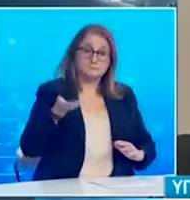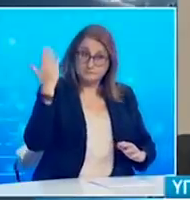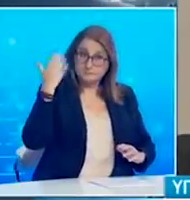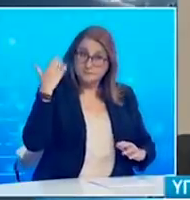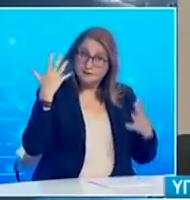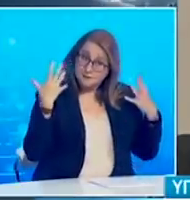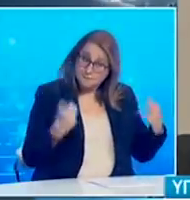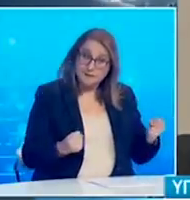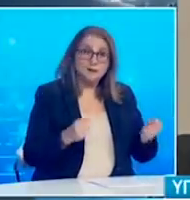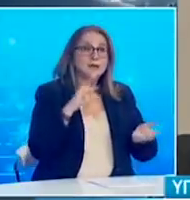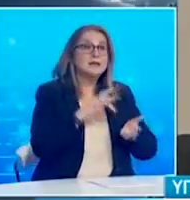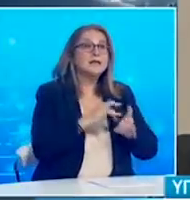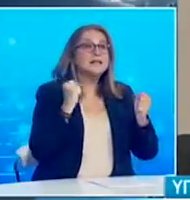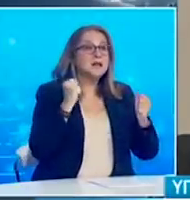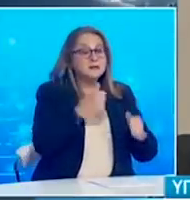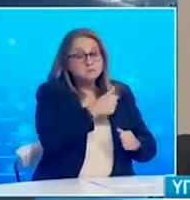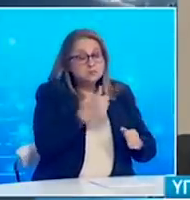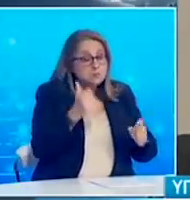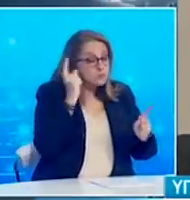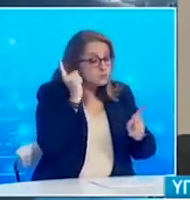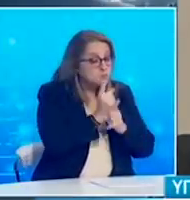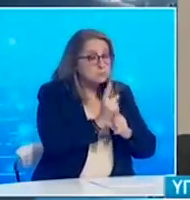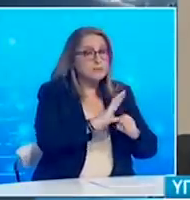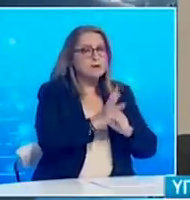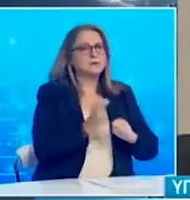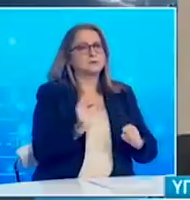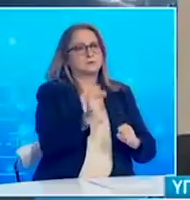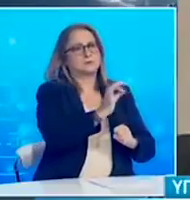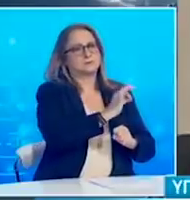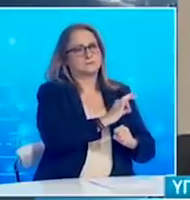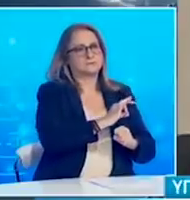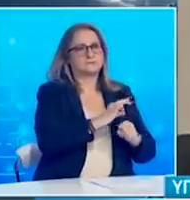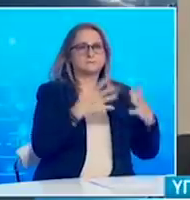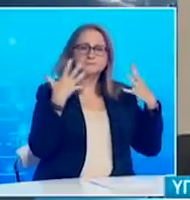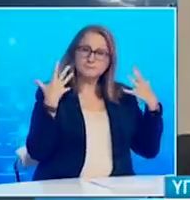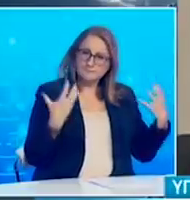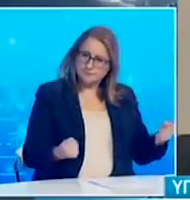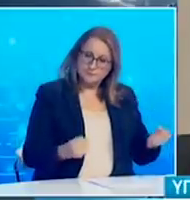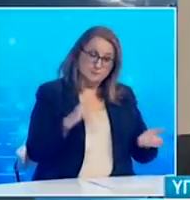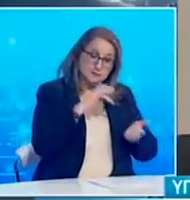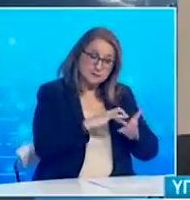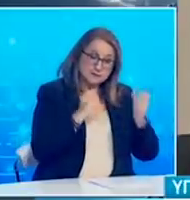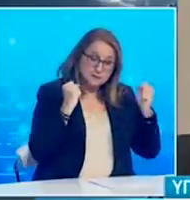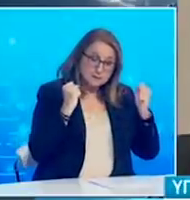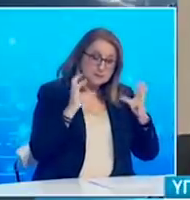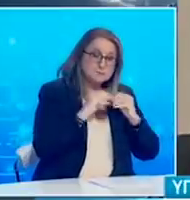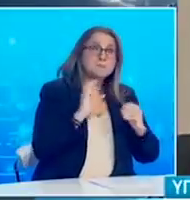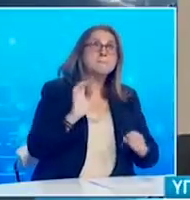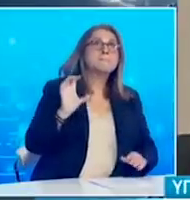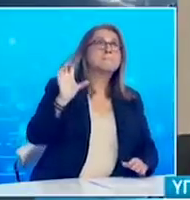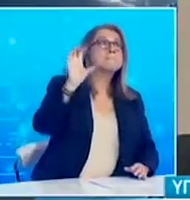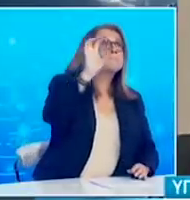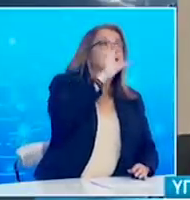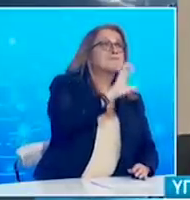υγείας αποκλειστικά για τον κορονοϊό. Υπήρχαν κέντρα υγείας στην περιφέρεια που υποδέχτηκαν